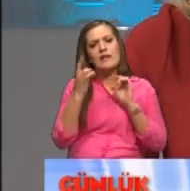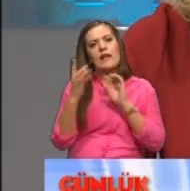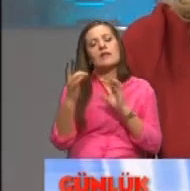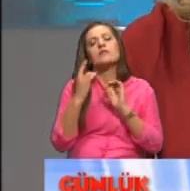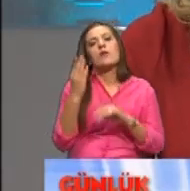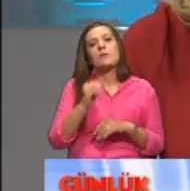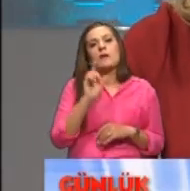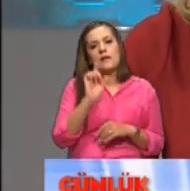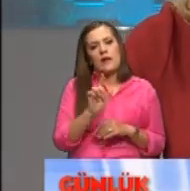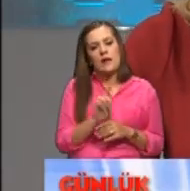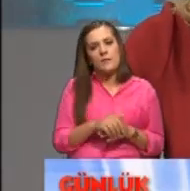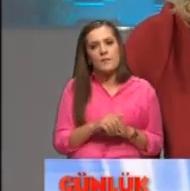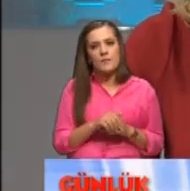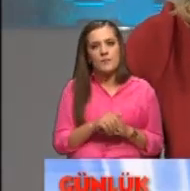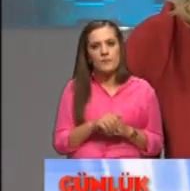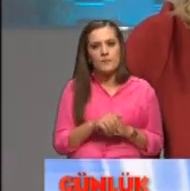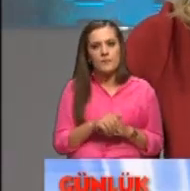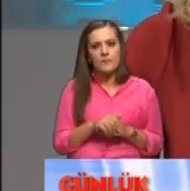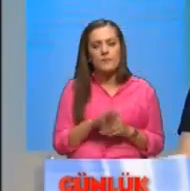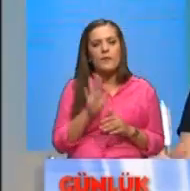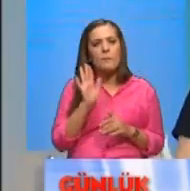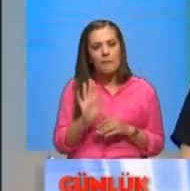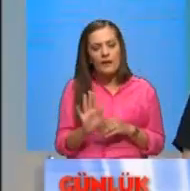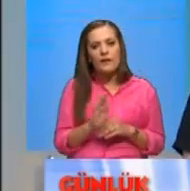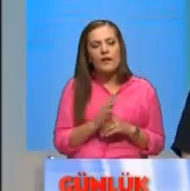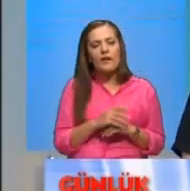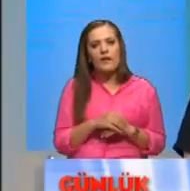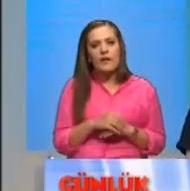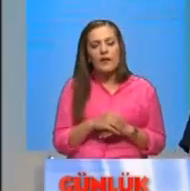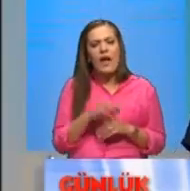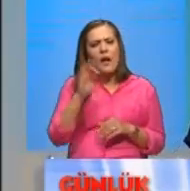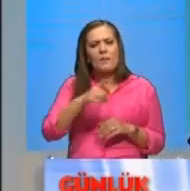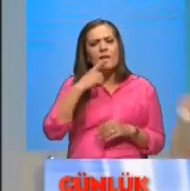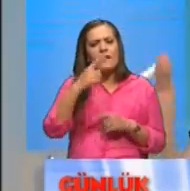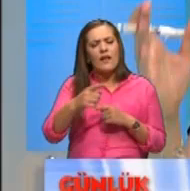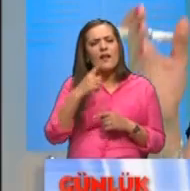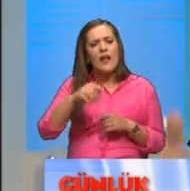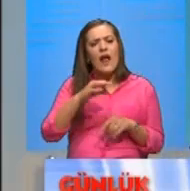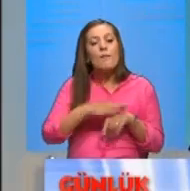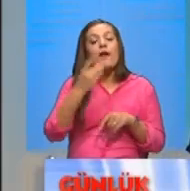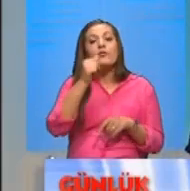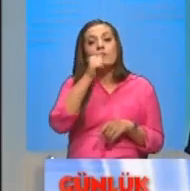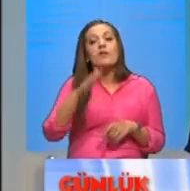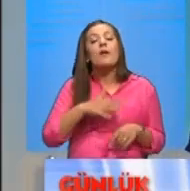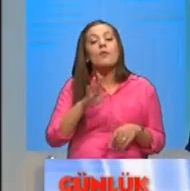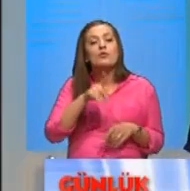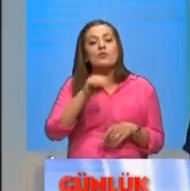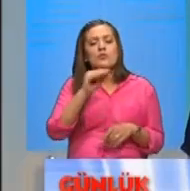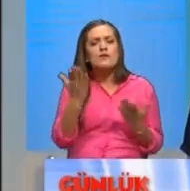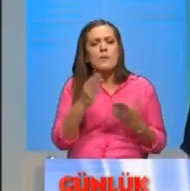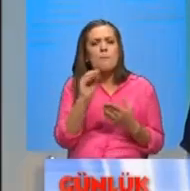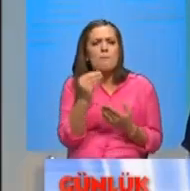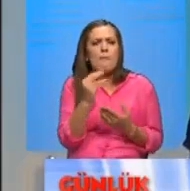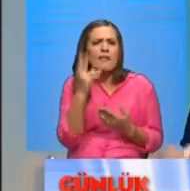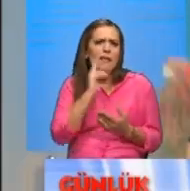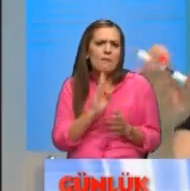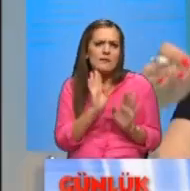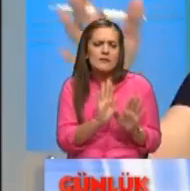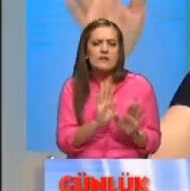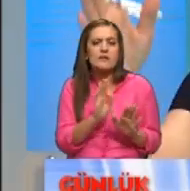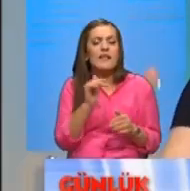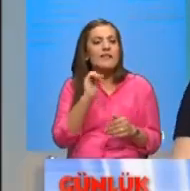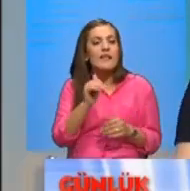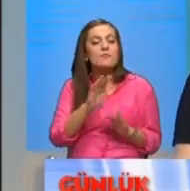iletişime geçmek gerekmektedir. Peki hep derler ya hemen yıkama. O çocuk zaten bebek temiz. Evet.